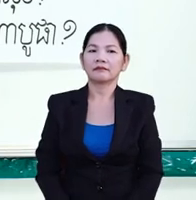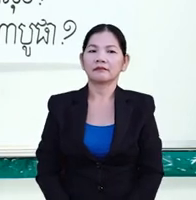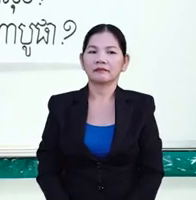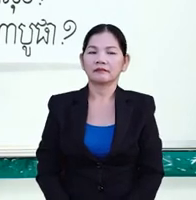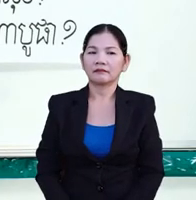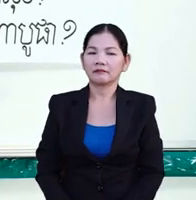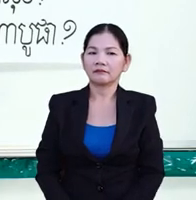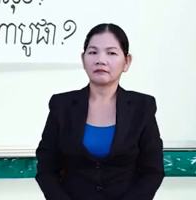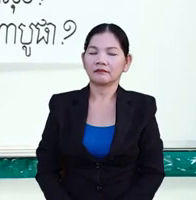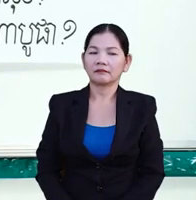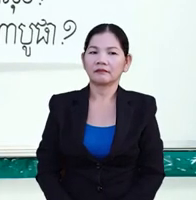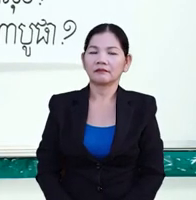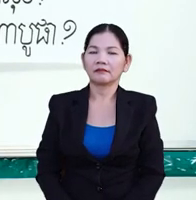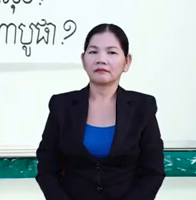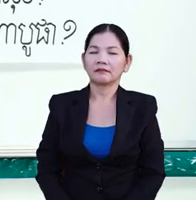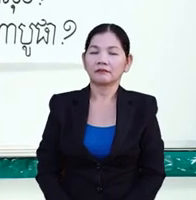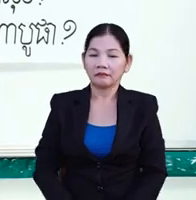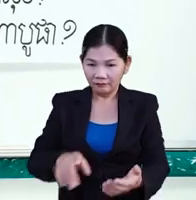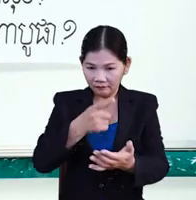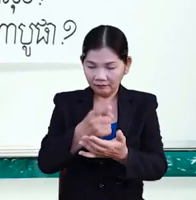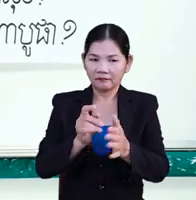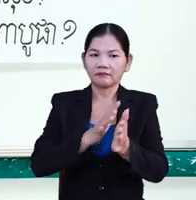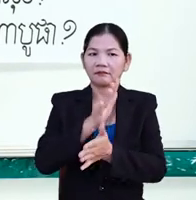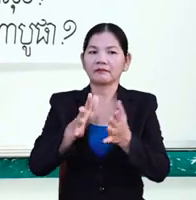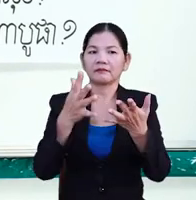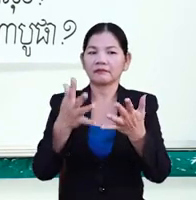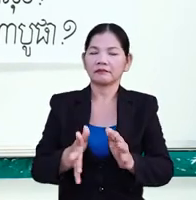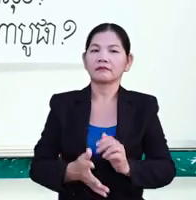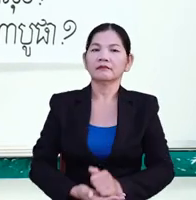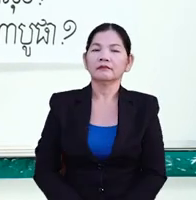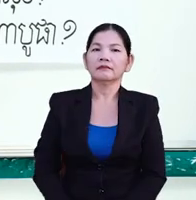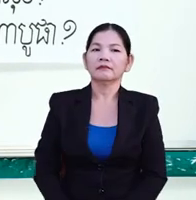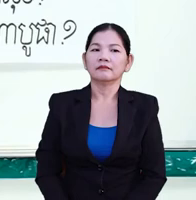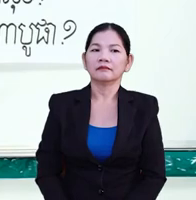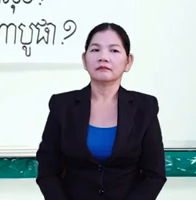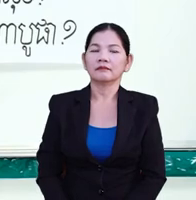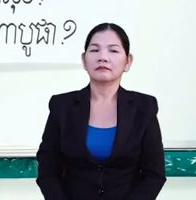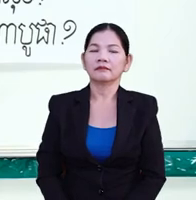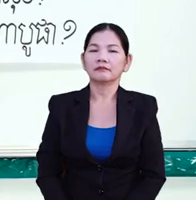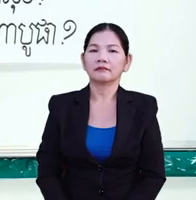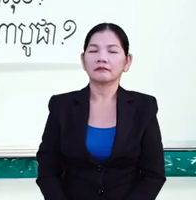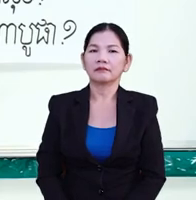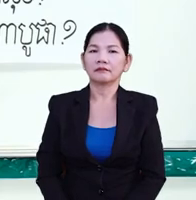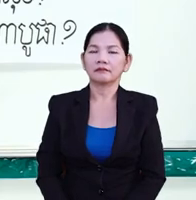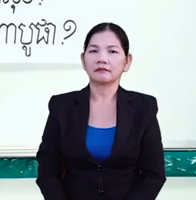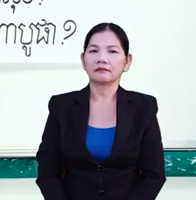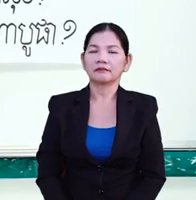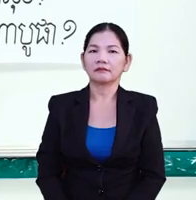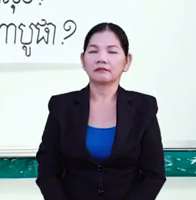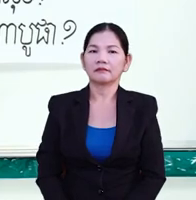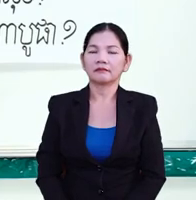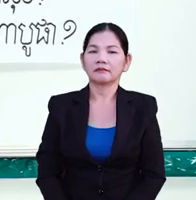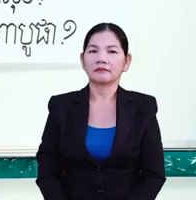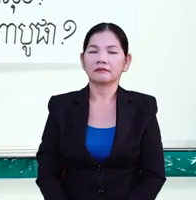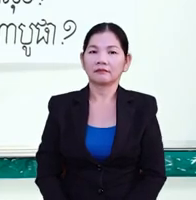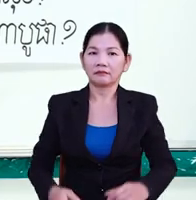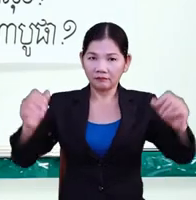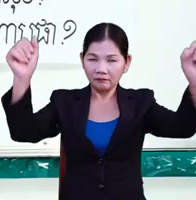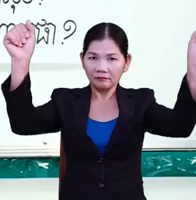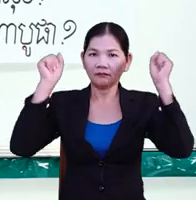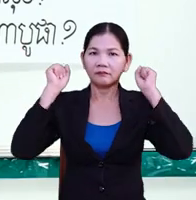ចាកូនកូនបានចូលរួមធ្វើជាមួយអ្នកគ្រូទេចាអញ្ចឹងយើងបែបជា